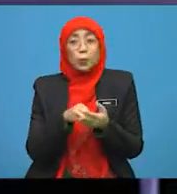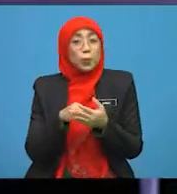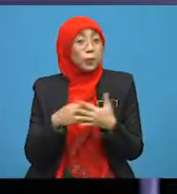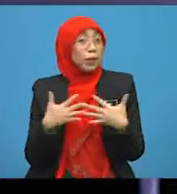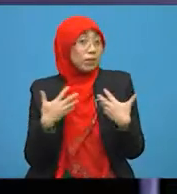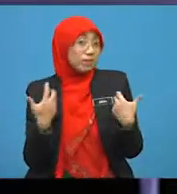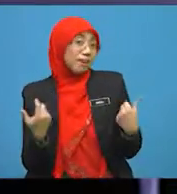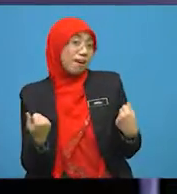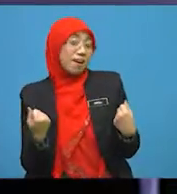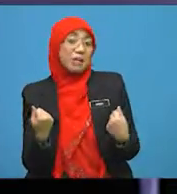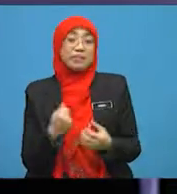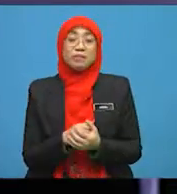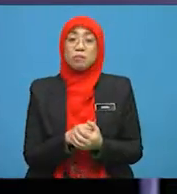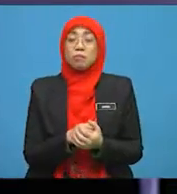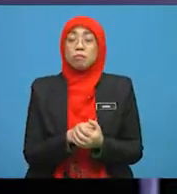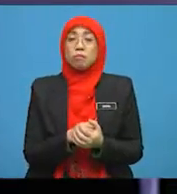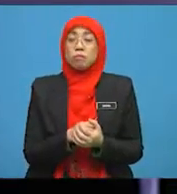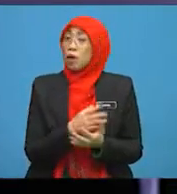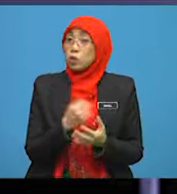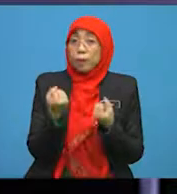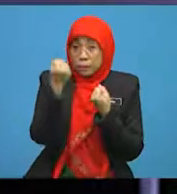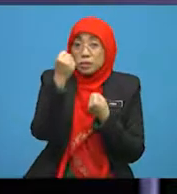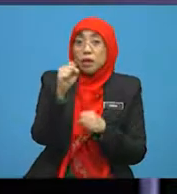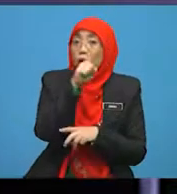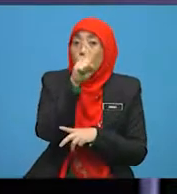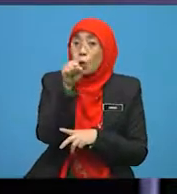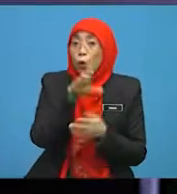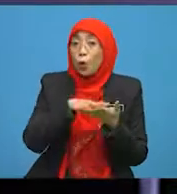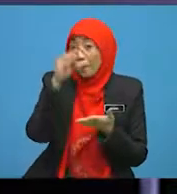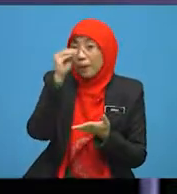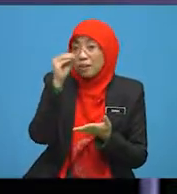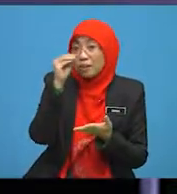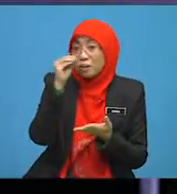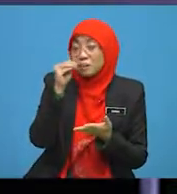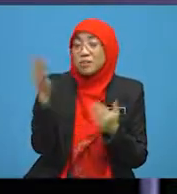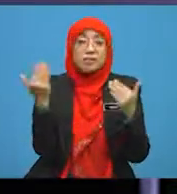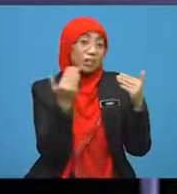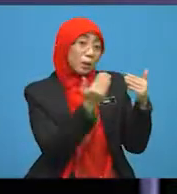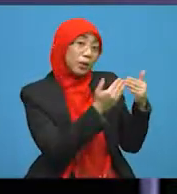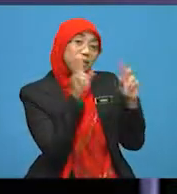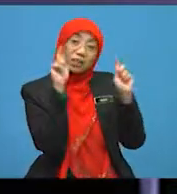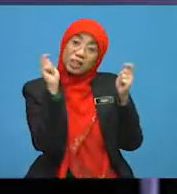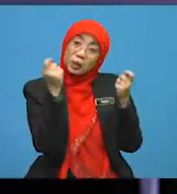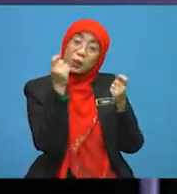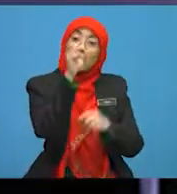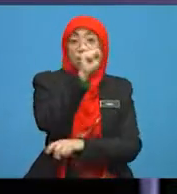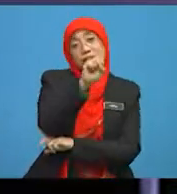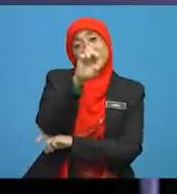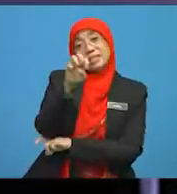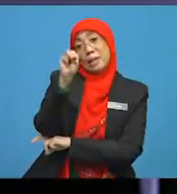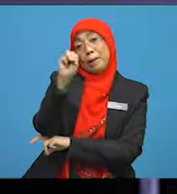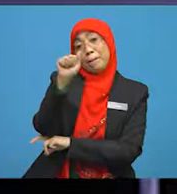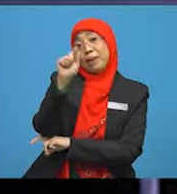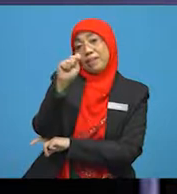berada dalam keadaan sihat dan sudah bersedia untuk mengikuti sambungan perbincangan kita tentang